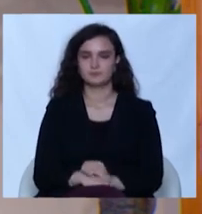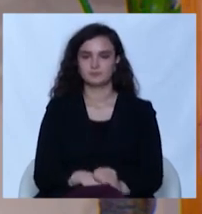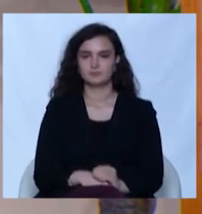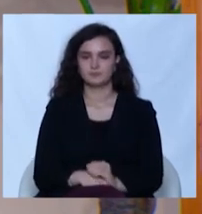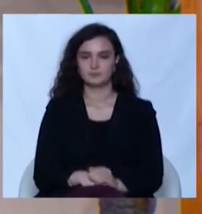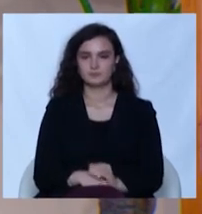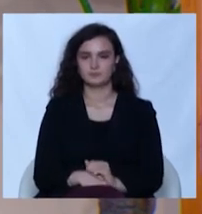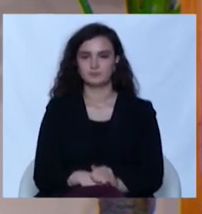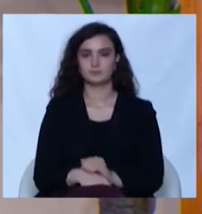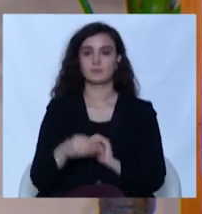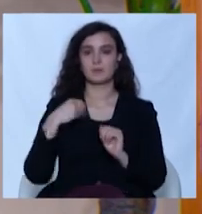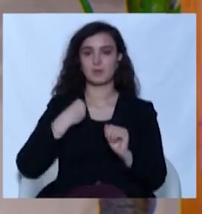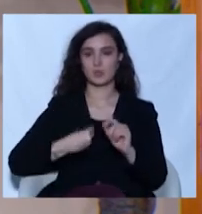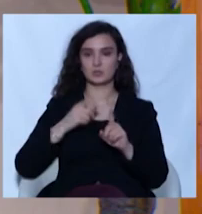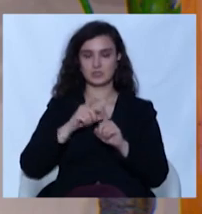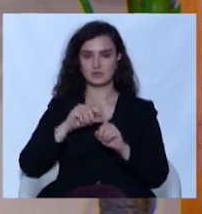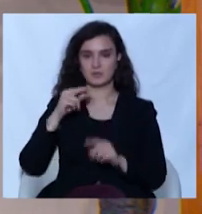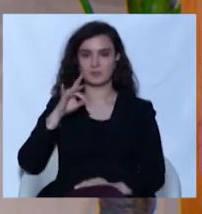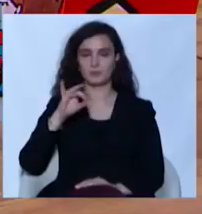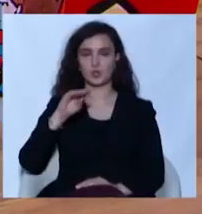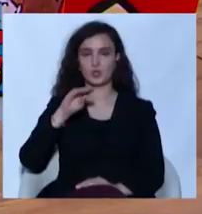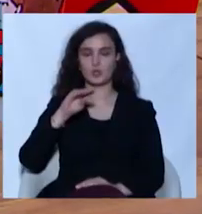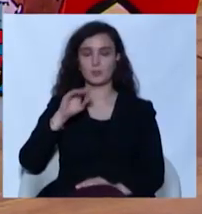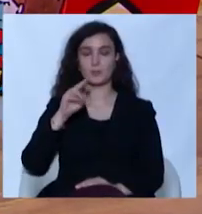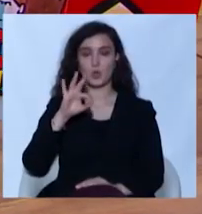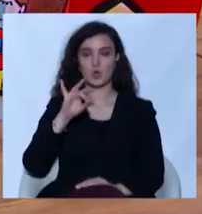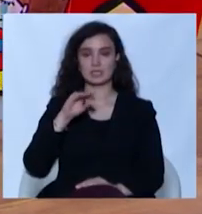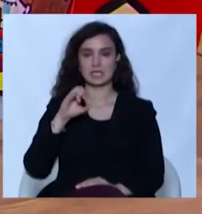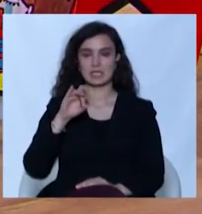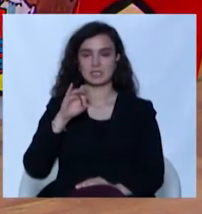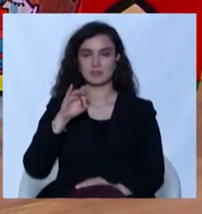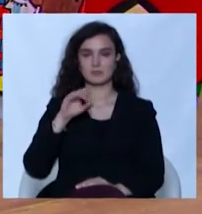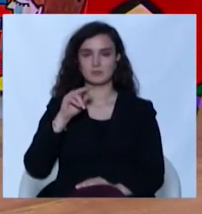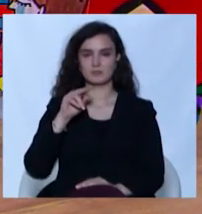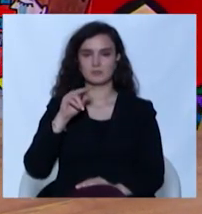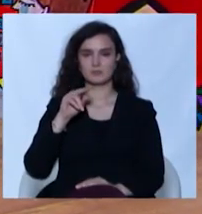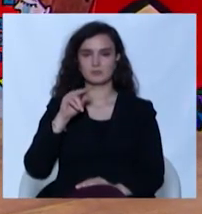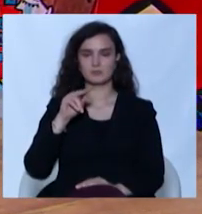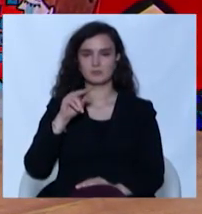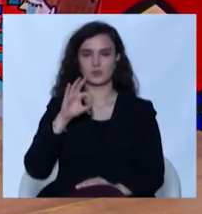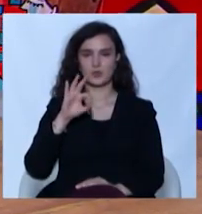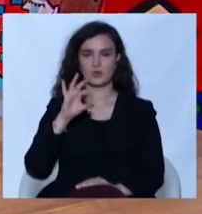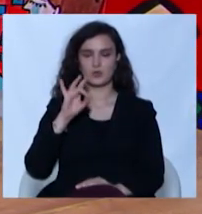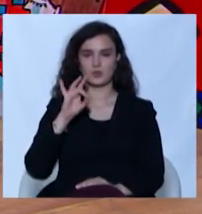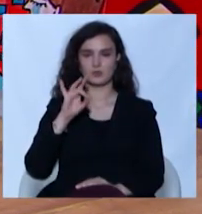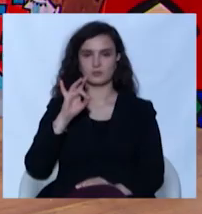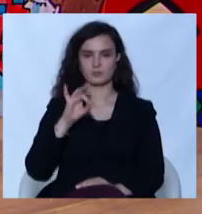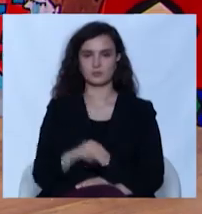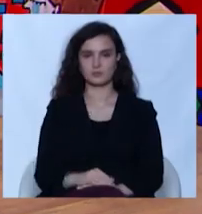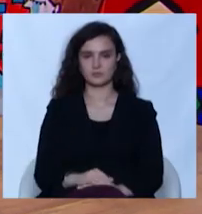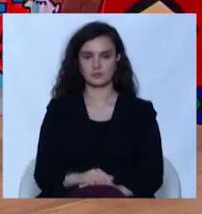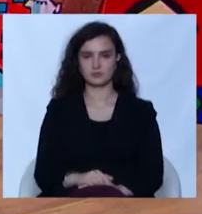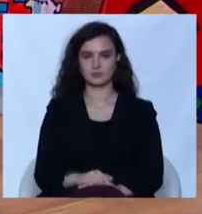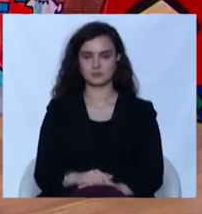ფანგული სიტყვა პორტრეტი არ დამავიწყდეს, რომ გითხრათ და ნიშნავს გამოსახვას. რა არის მთავარი პორტრეტში?